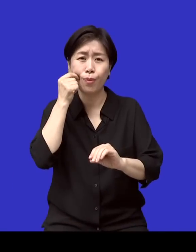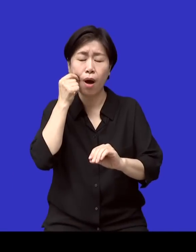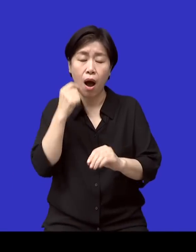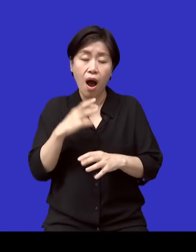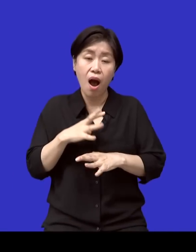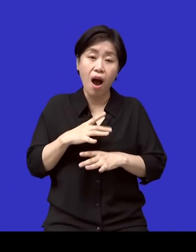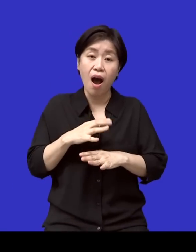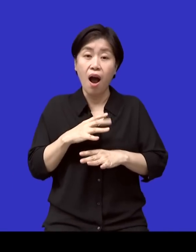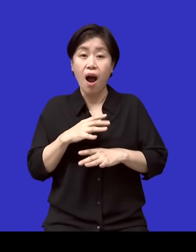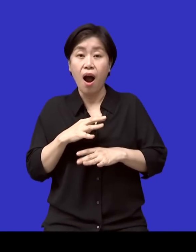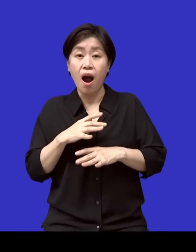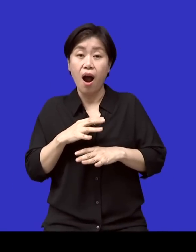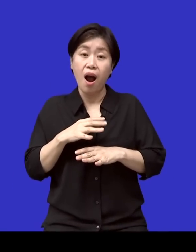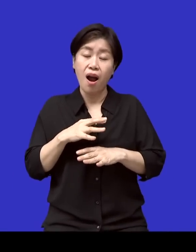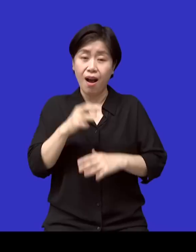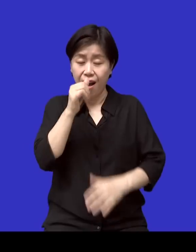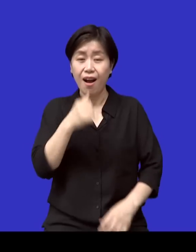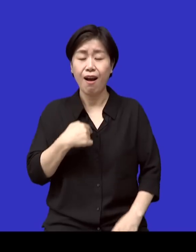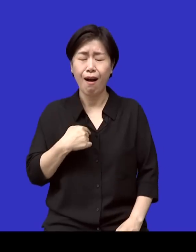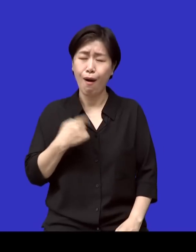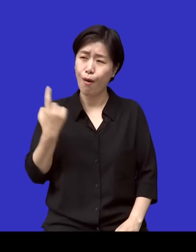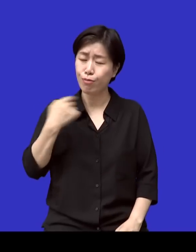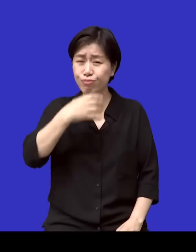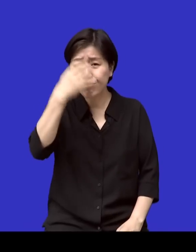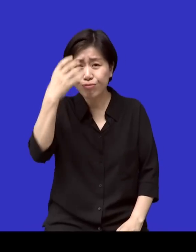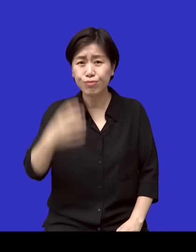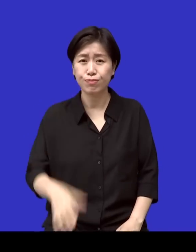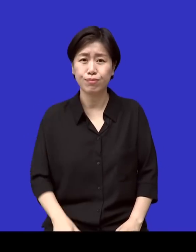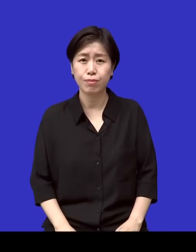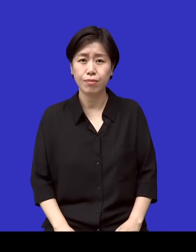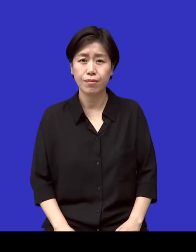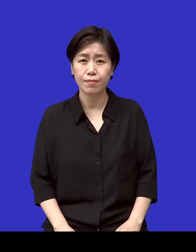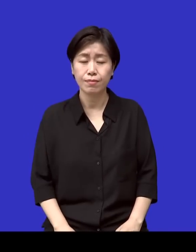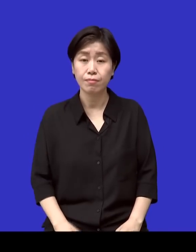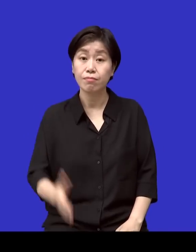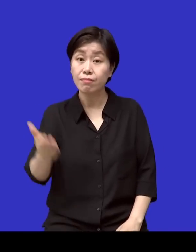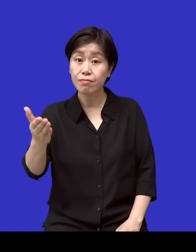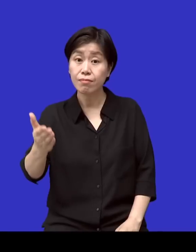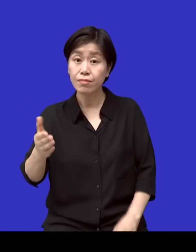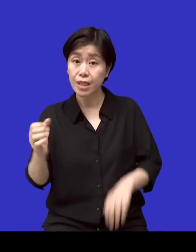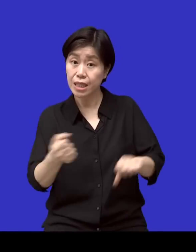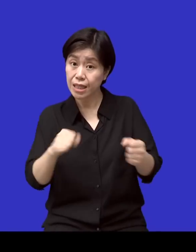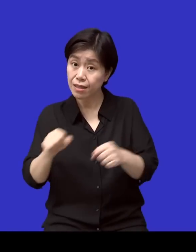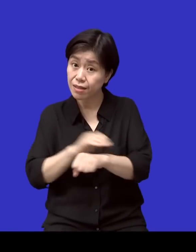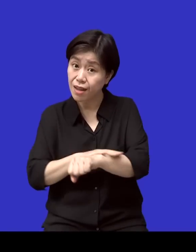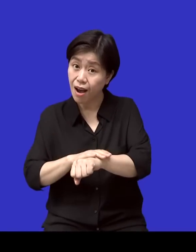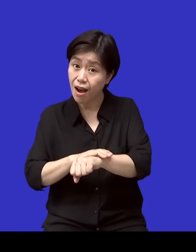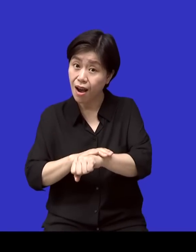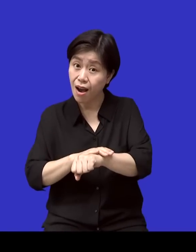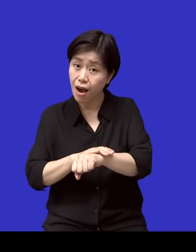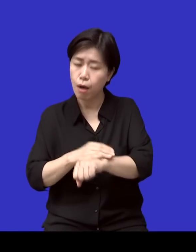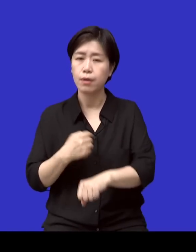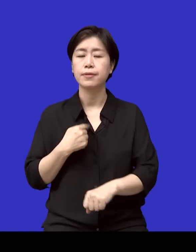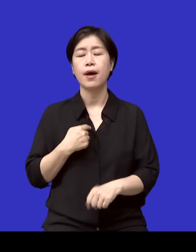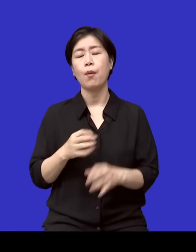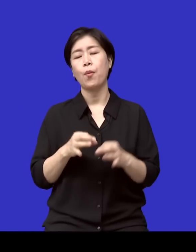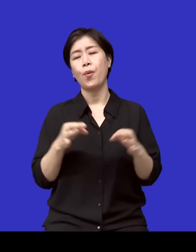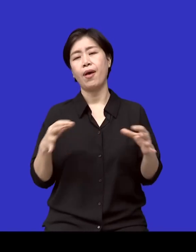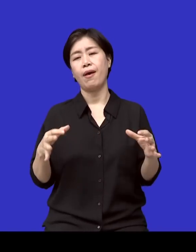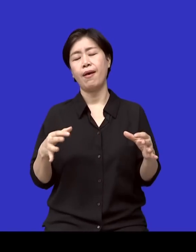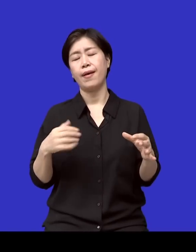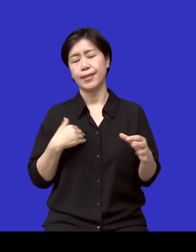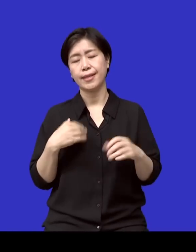공포감이 특히 뭐 상급자 코스 가면 뭐 굉장히 무섭잖아요. 어느 코스 타세요? 저는 스키를 굉장히 오래 탔습니다.